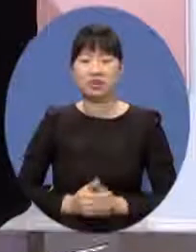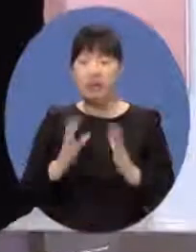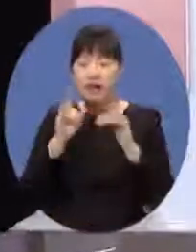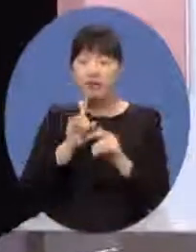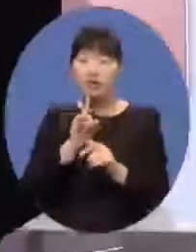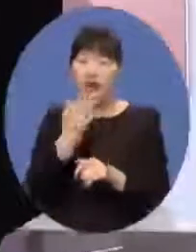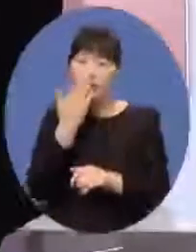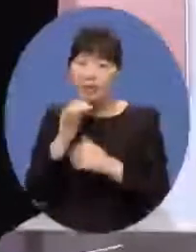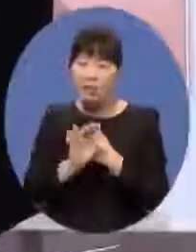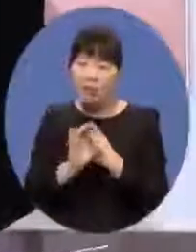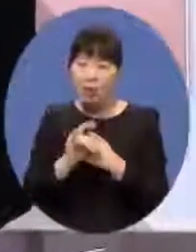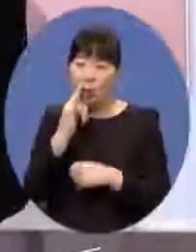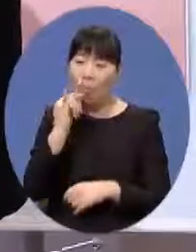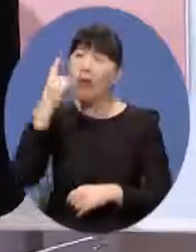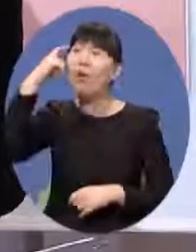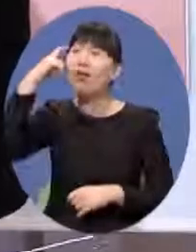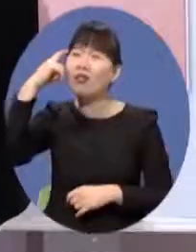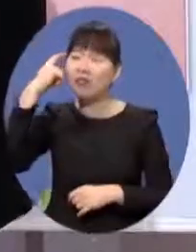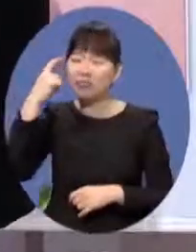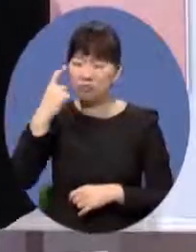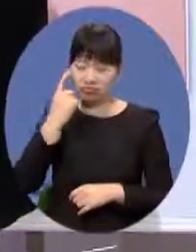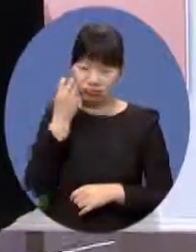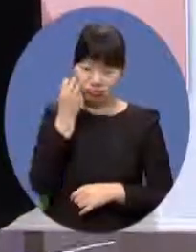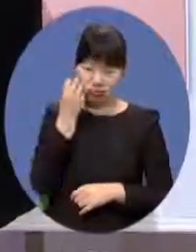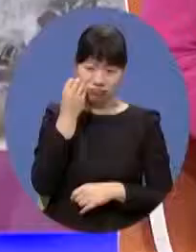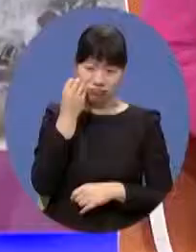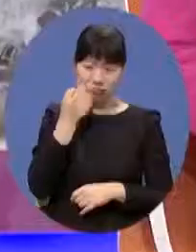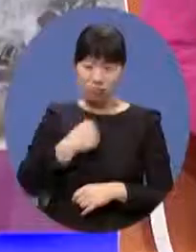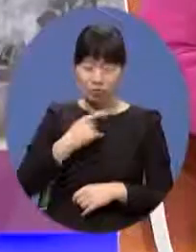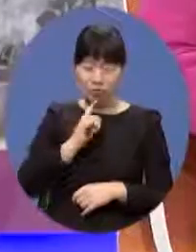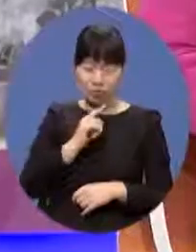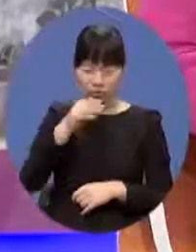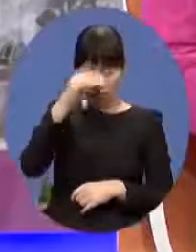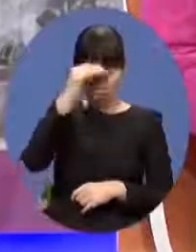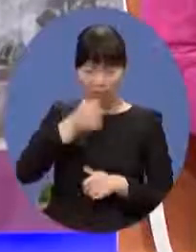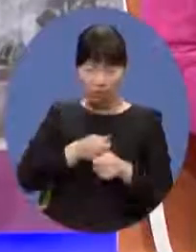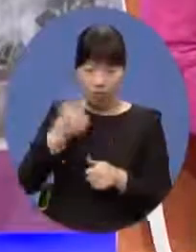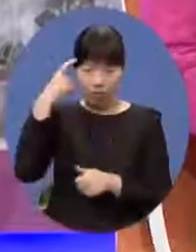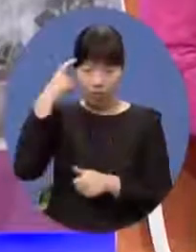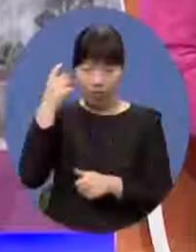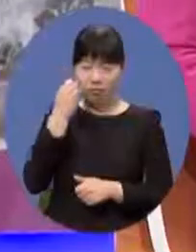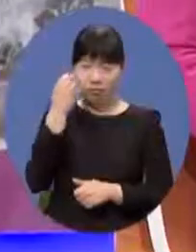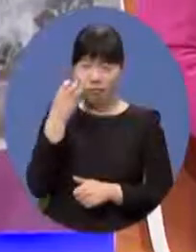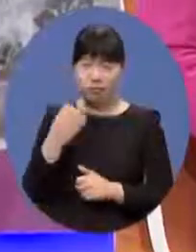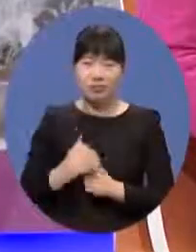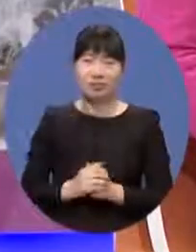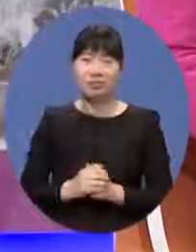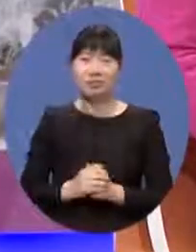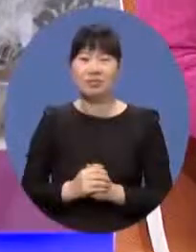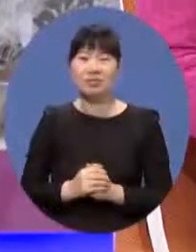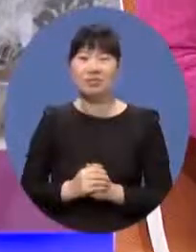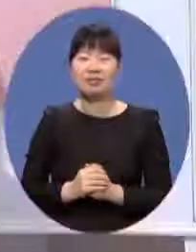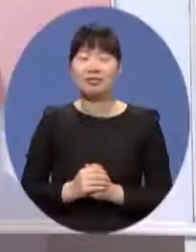아이가 말을 할수 있으면 엄마 왜 그러세요? 이렇게 생각할 수도 있어요. 그러니까 이게